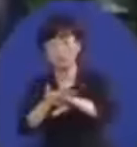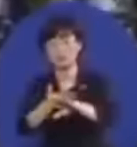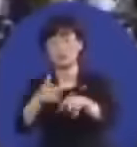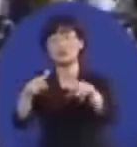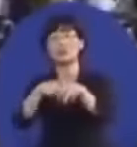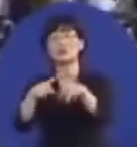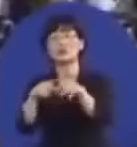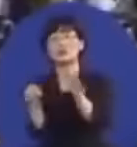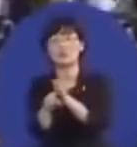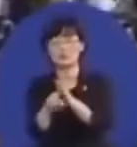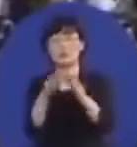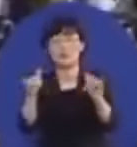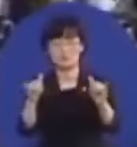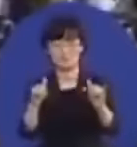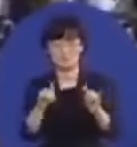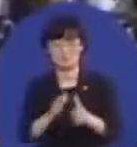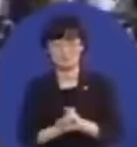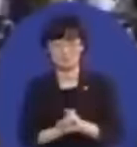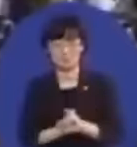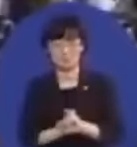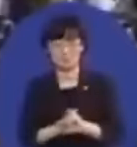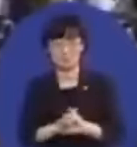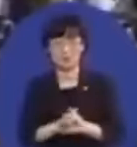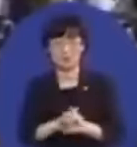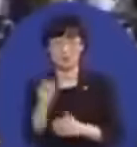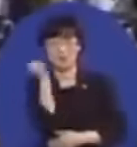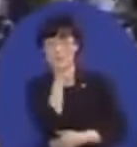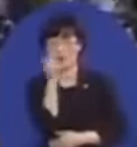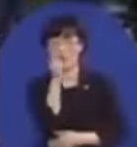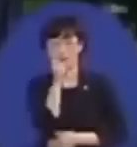믿는데 그 사회자가